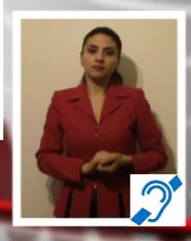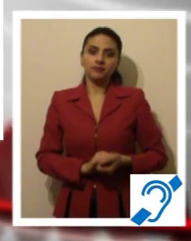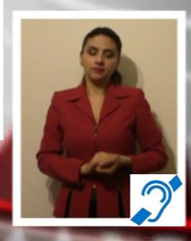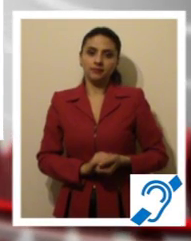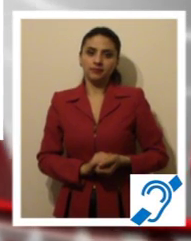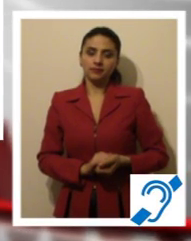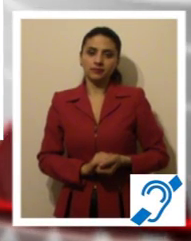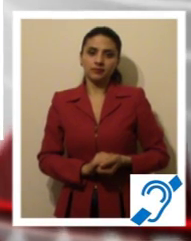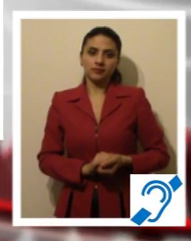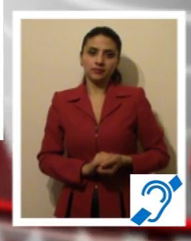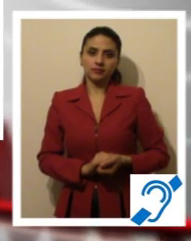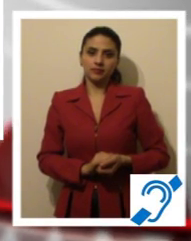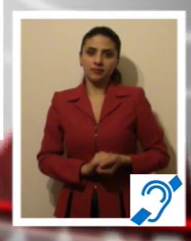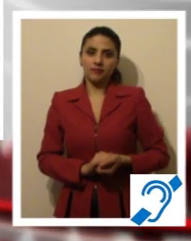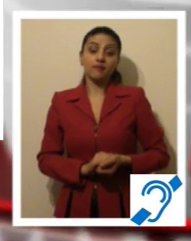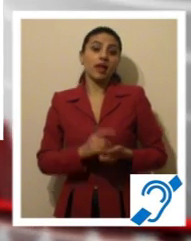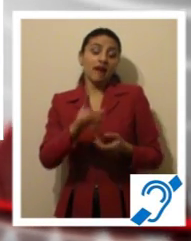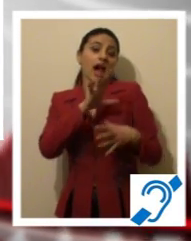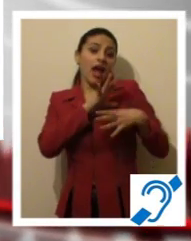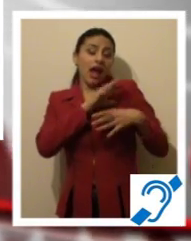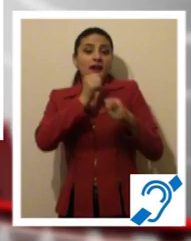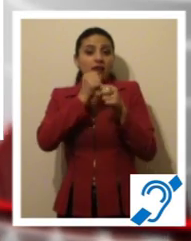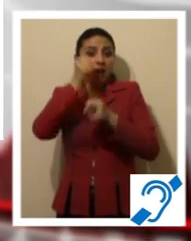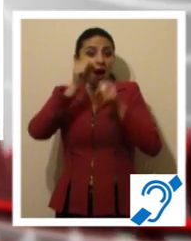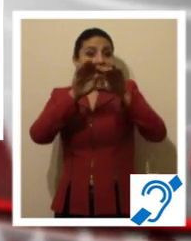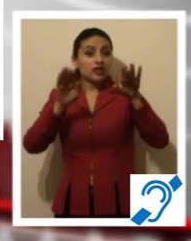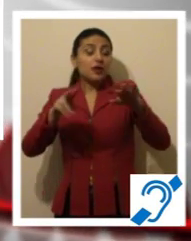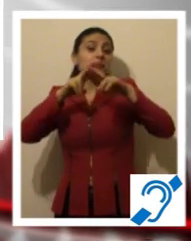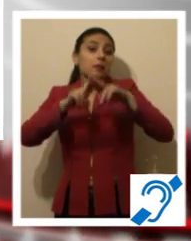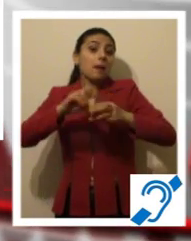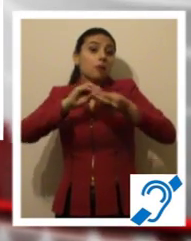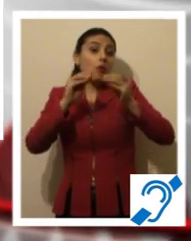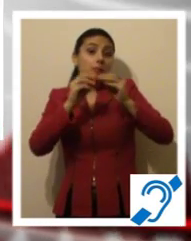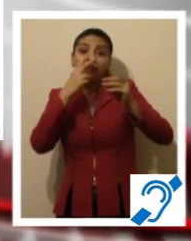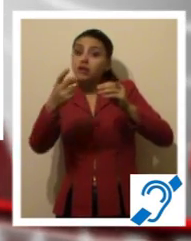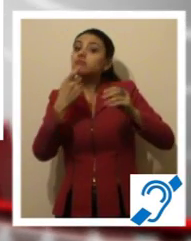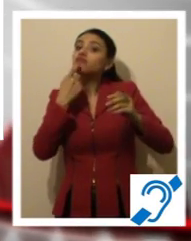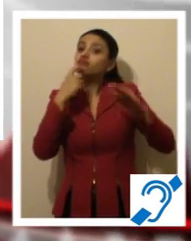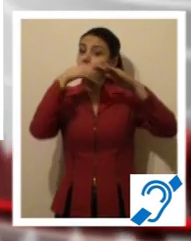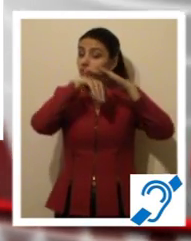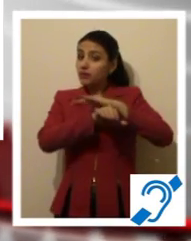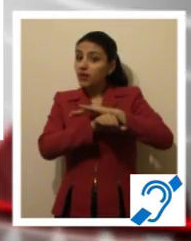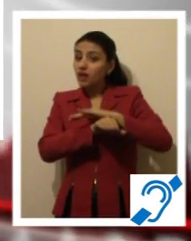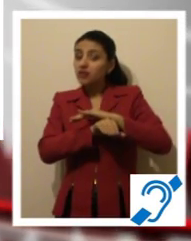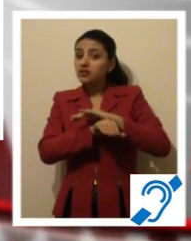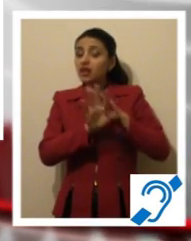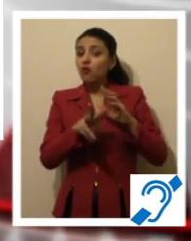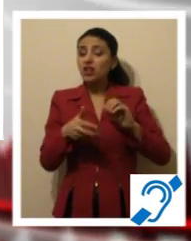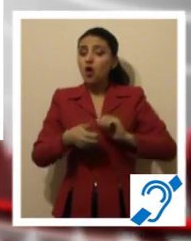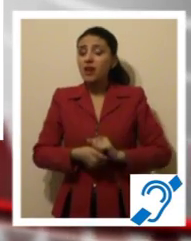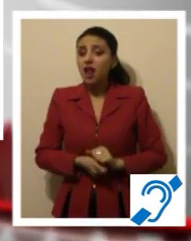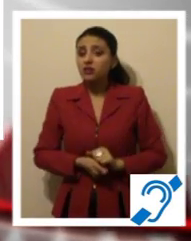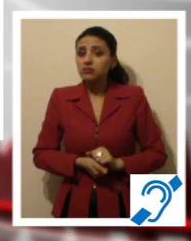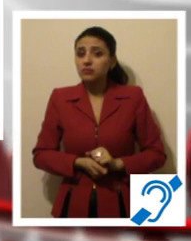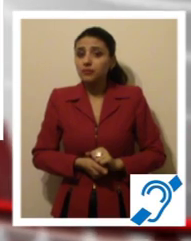parca pe suprafețele care rămân la sol, se rezolvă problema destul de bine în zona care este destul de încărcată.